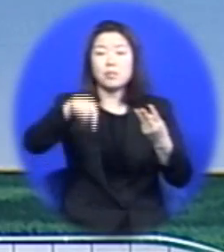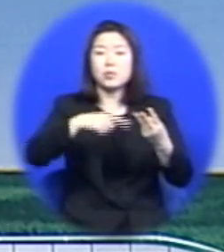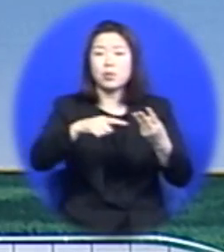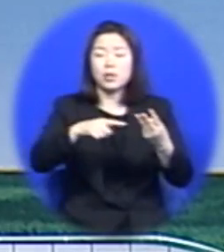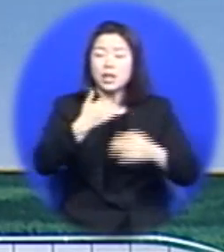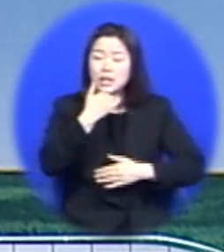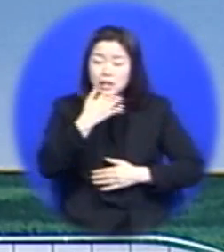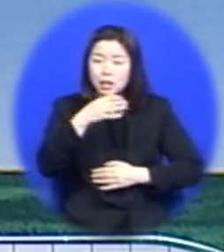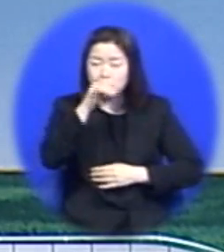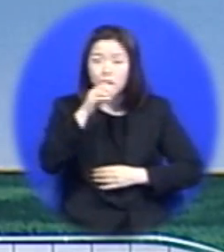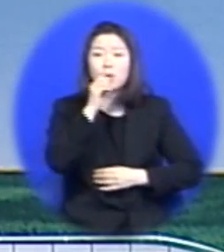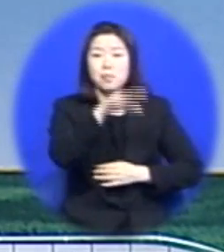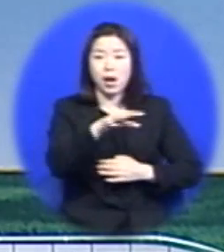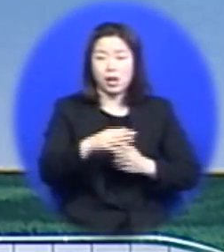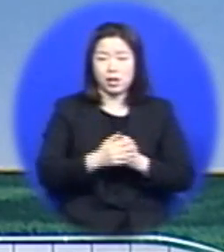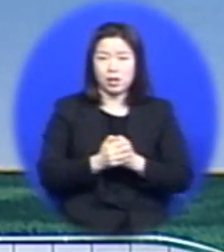그랬어요.